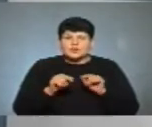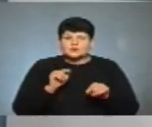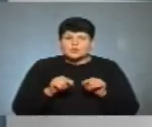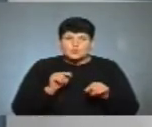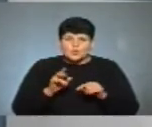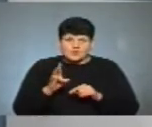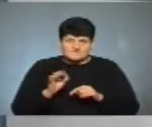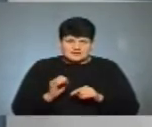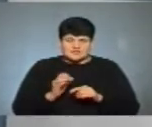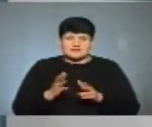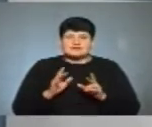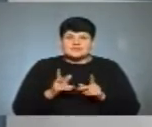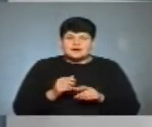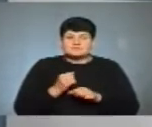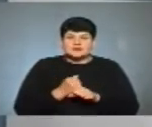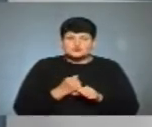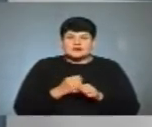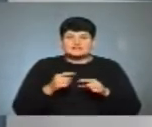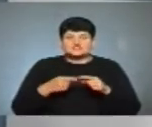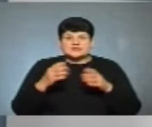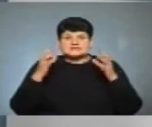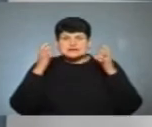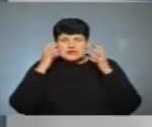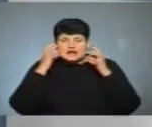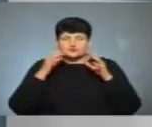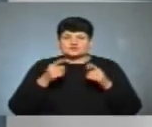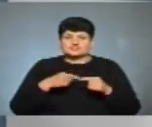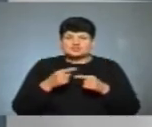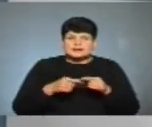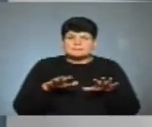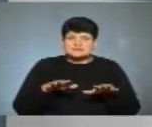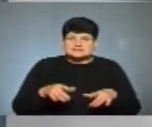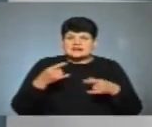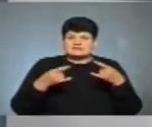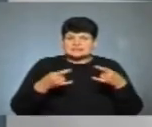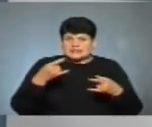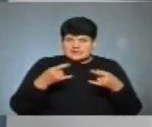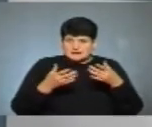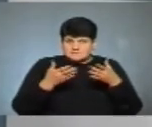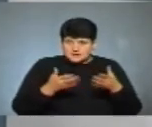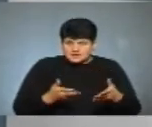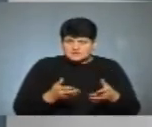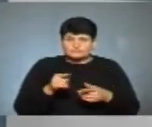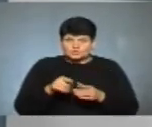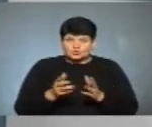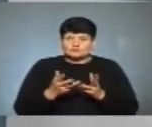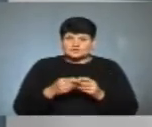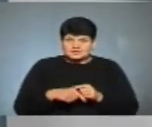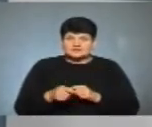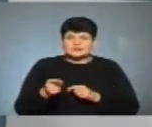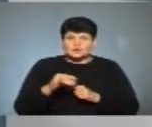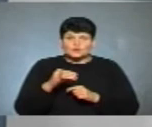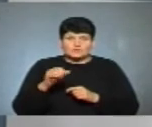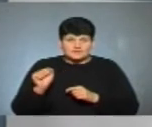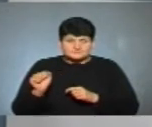Тобто, як попрацювали через радіо, через місцеве телебачення, до речі, в тому числі і